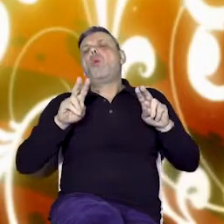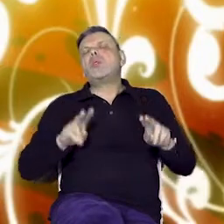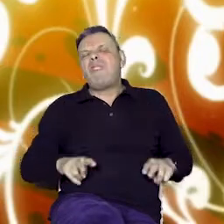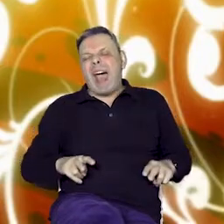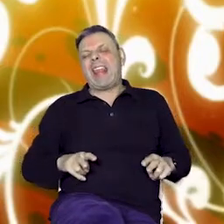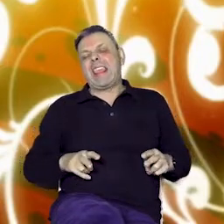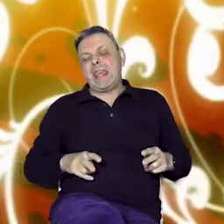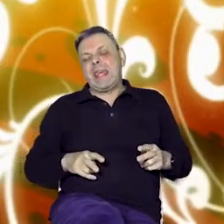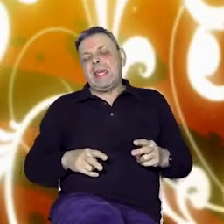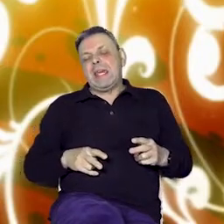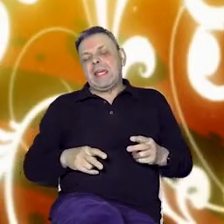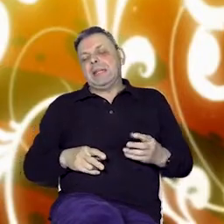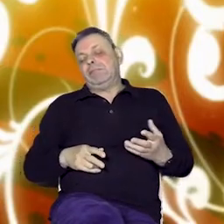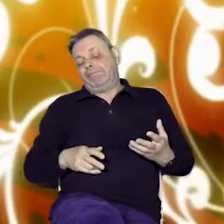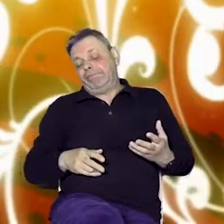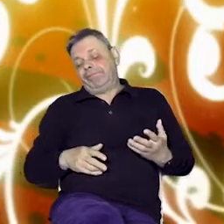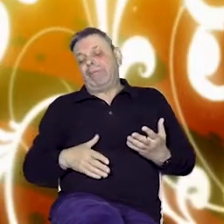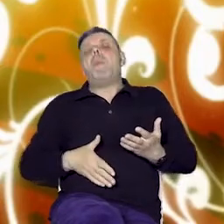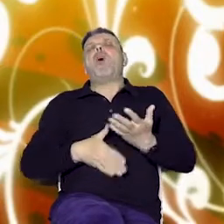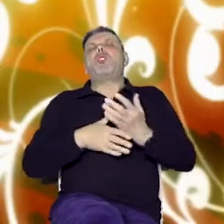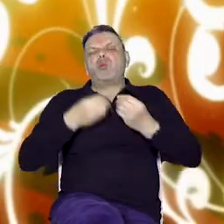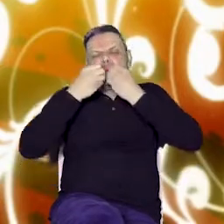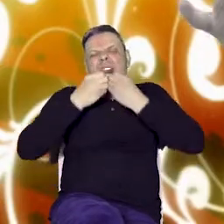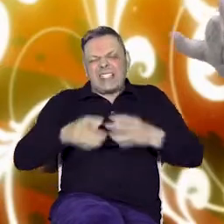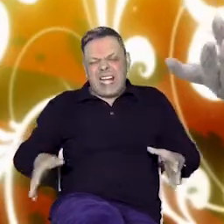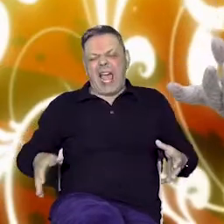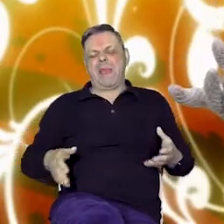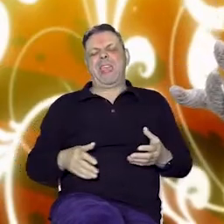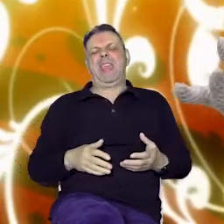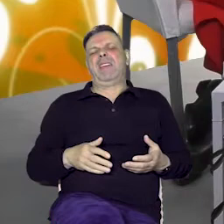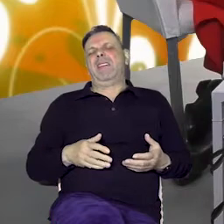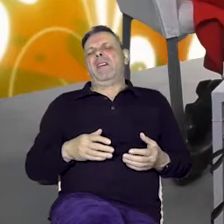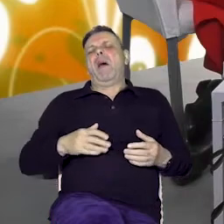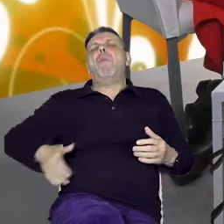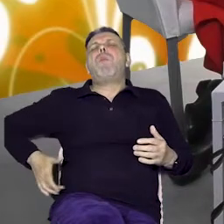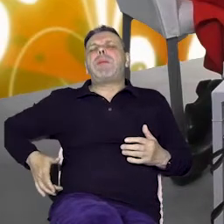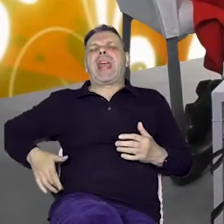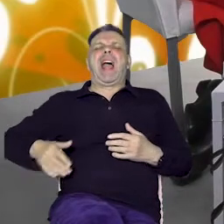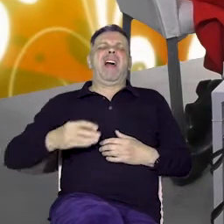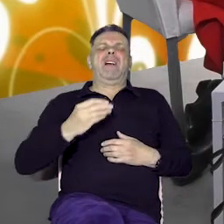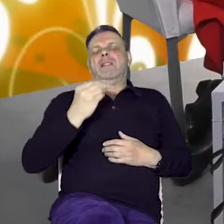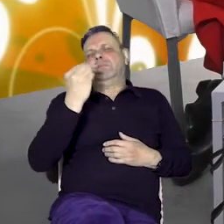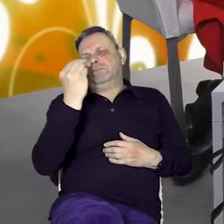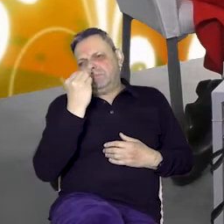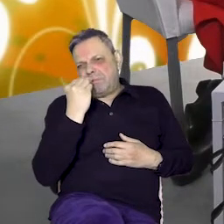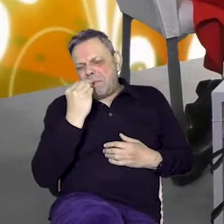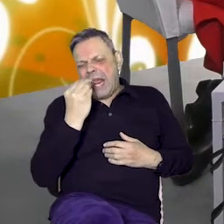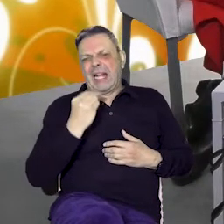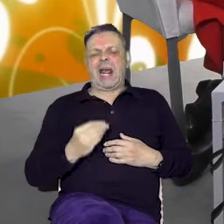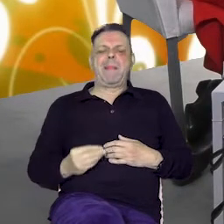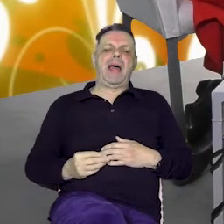razgradnju funkcije bubrega, pa o prehrani, pa o nenormalnoj mirovanju tijela, pa o